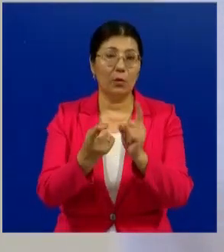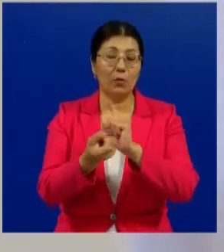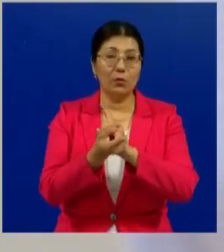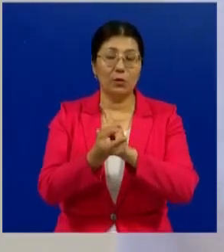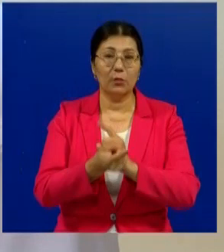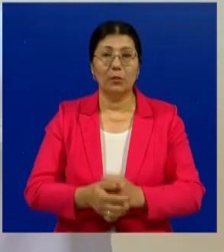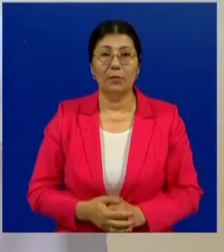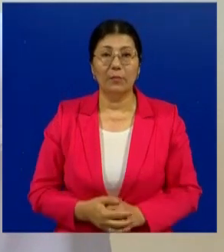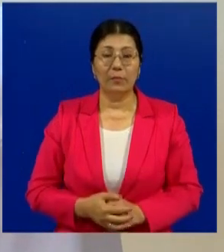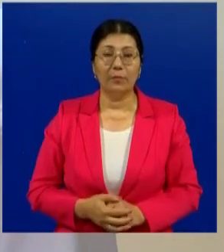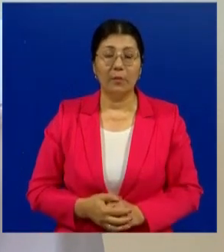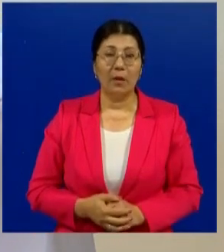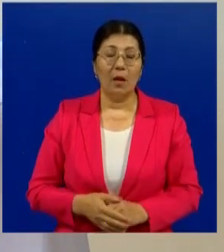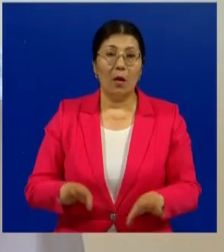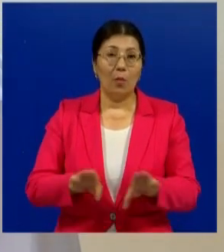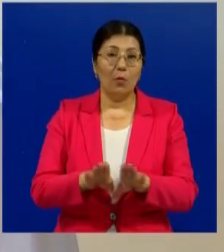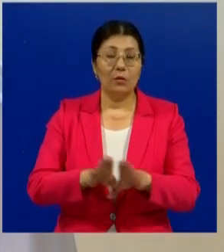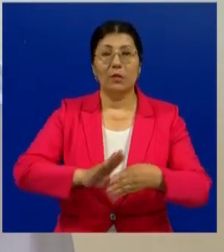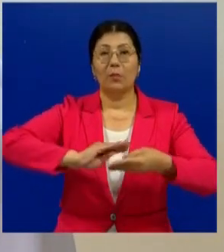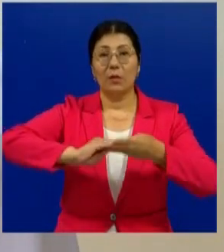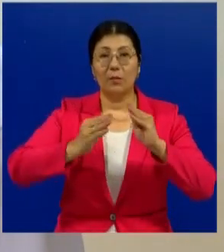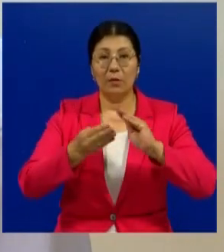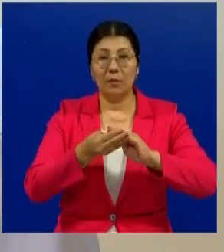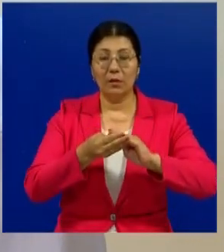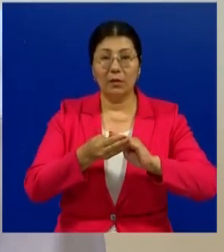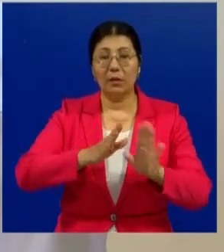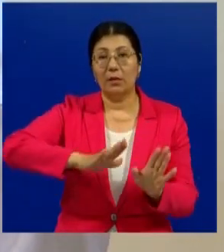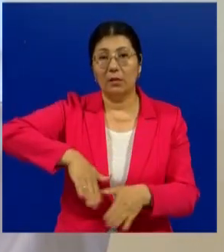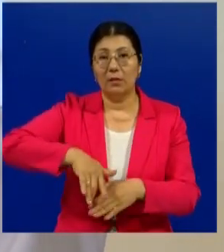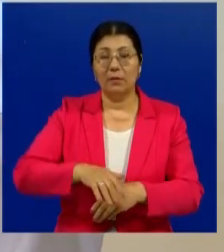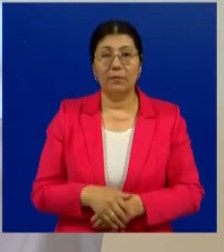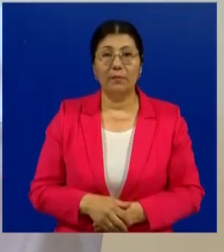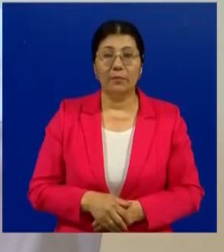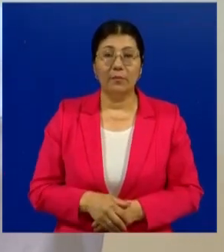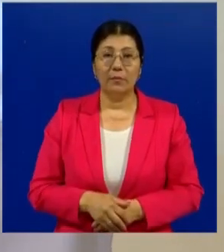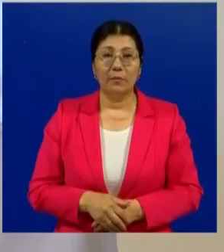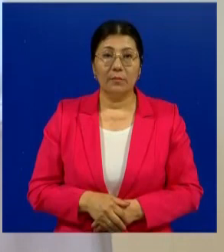үні арқылы сайлау. Мінекей осы мәселені жариялағаннан кейін